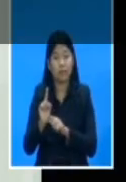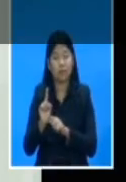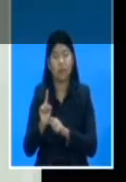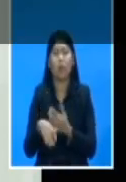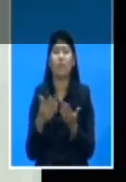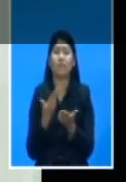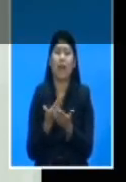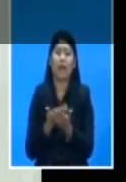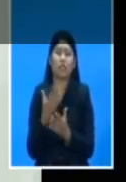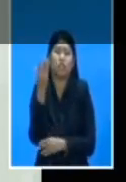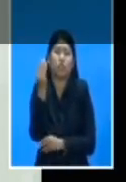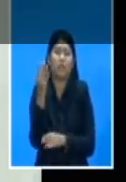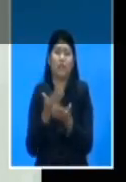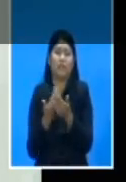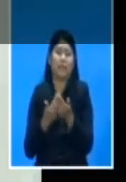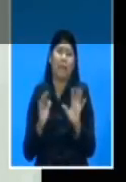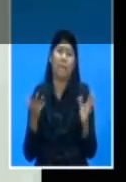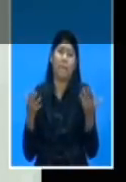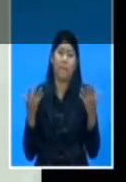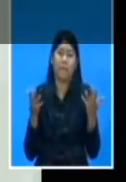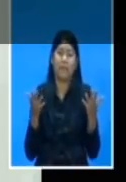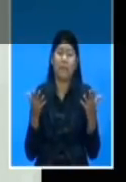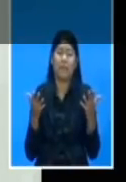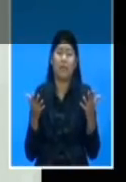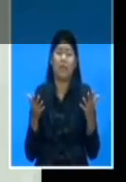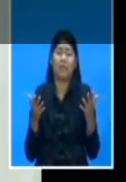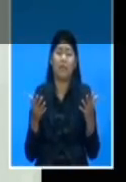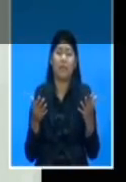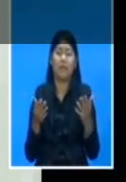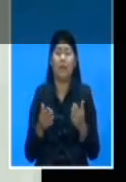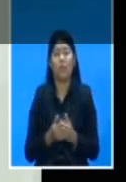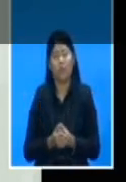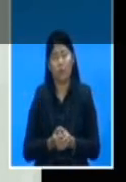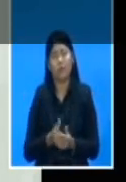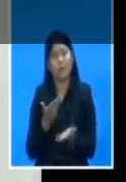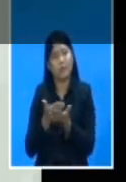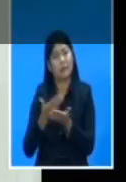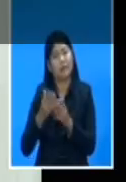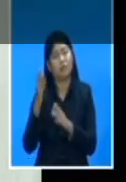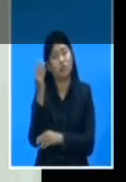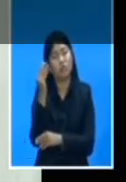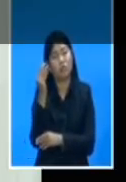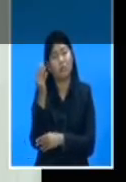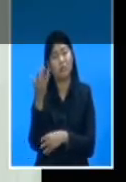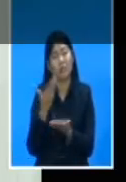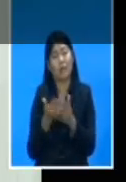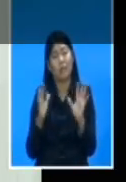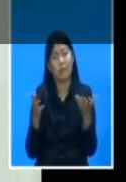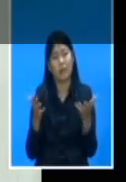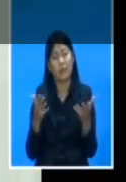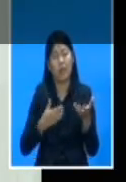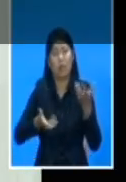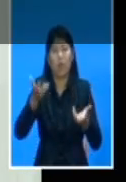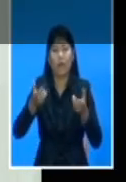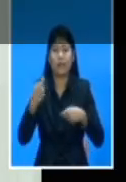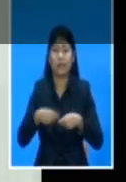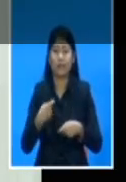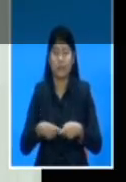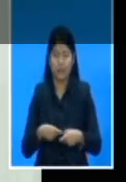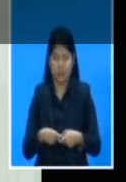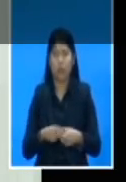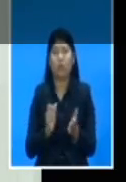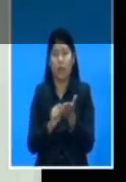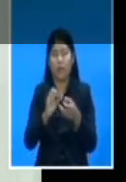ลนทุนทรัพย์ที่จะเข้าถึงกระบวนการยุติธรรมก็เป็นโจทย์ในรัฐธรรมนูญอนุหนึ่งเมื่อสักครู่ครับ